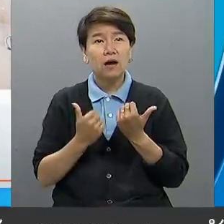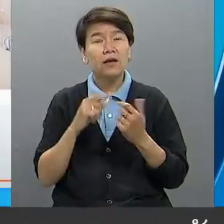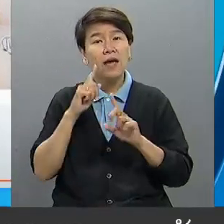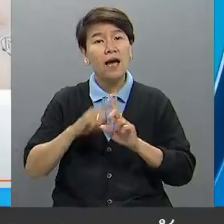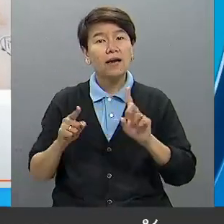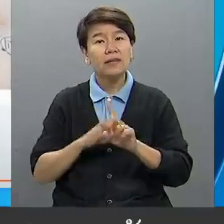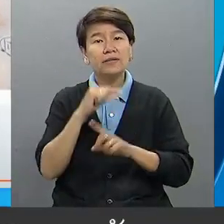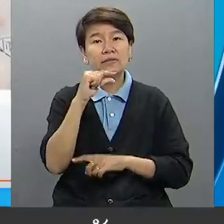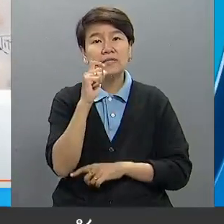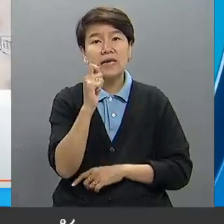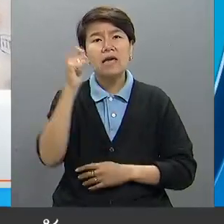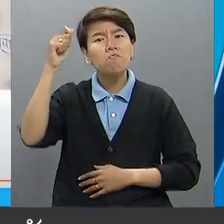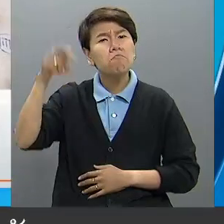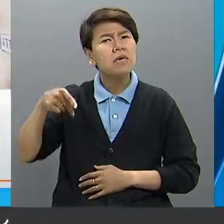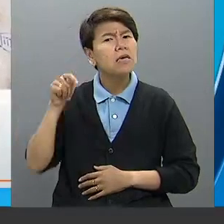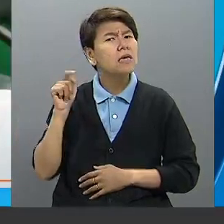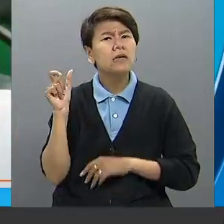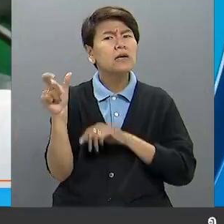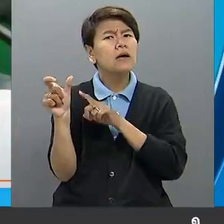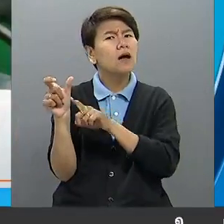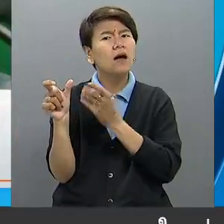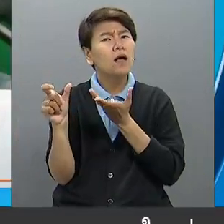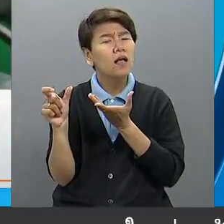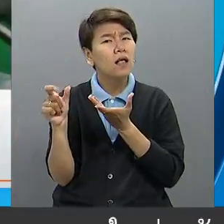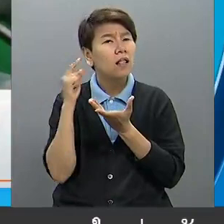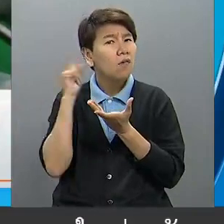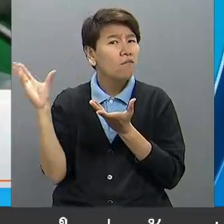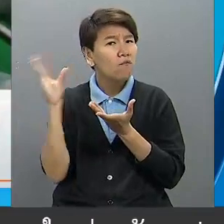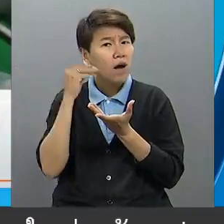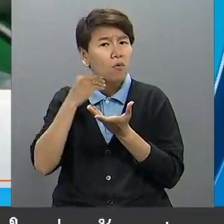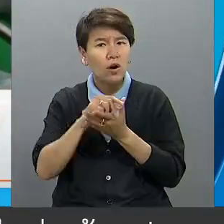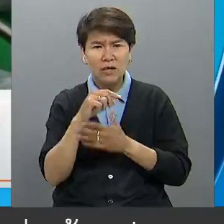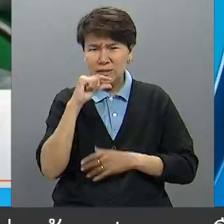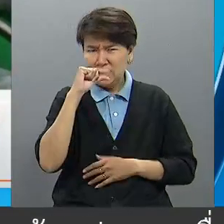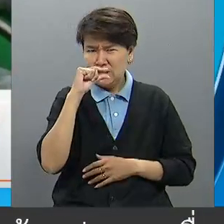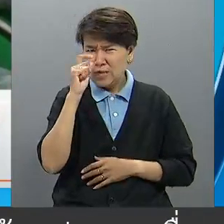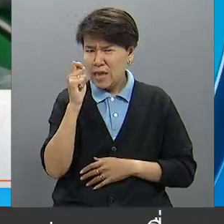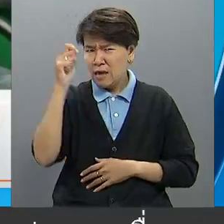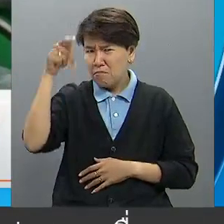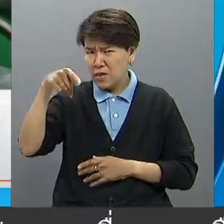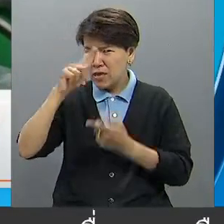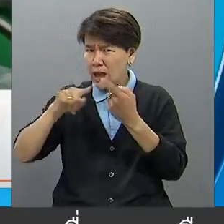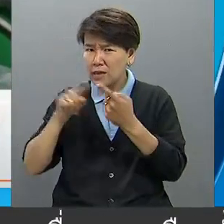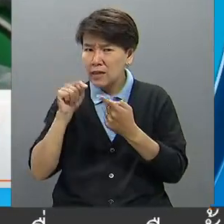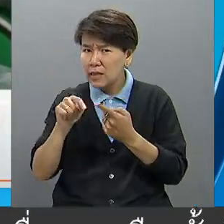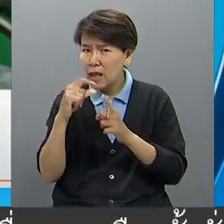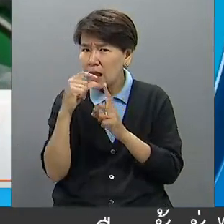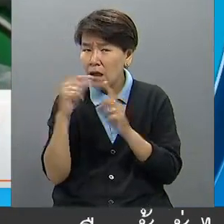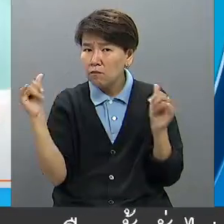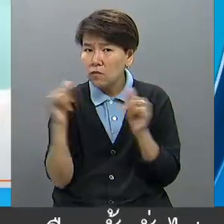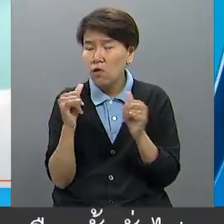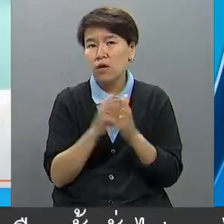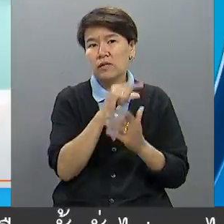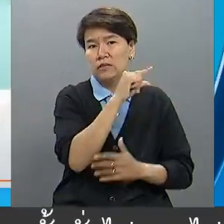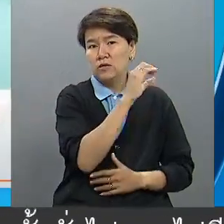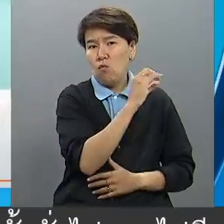คุณป้าคุณต๊อบด้วยเพราะเราจะมักได้ยินคำว่า GAP แต่เอ๊ะไม่แน่คืออะไรนะคะปย่อมาจากคำว่า Good Agricultural Practice หรือว่า